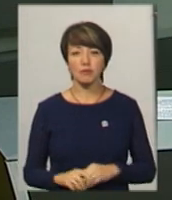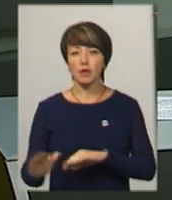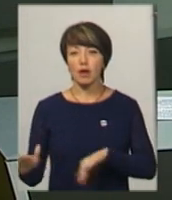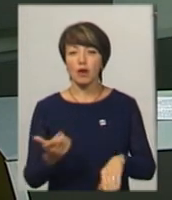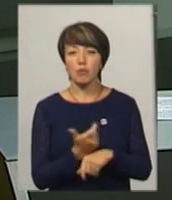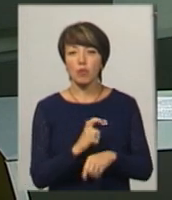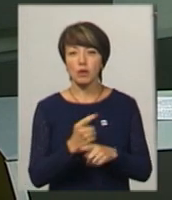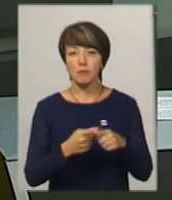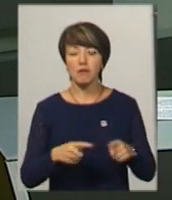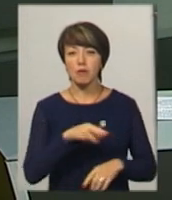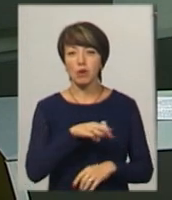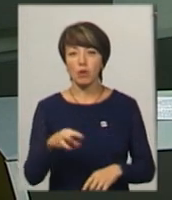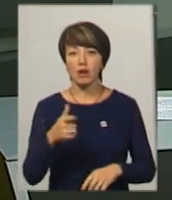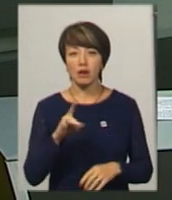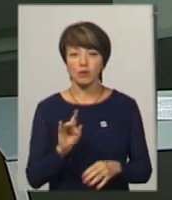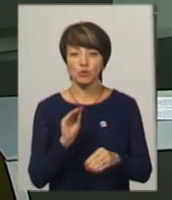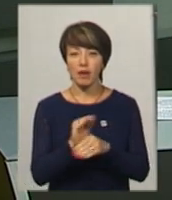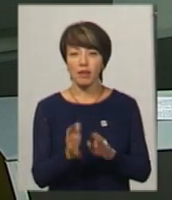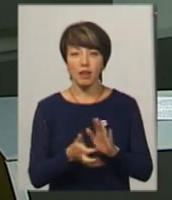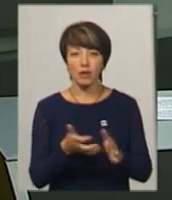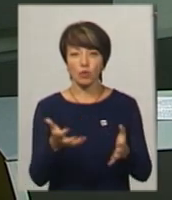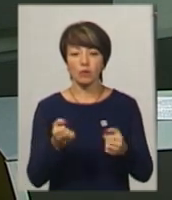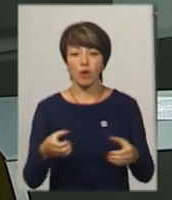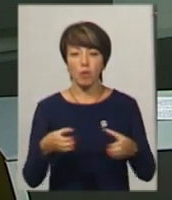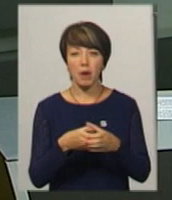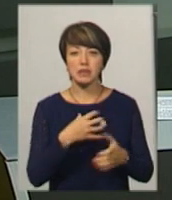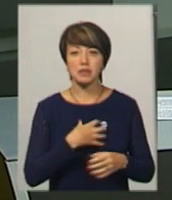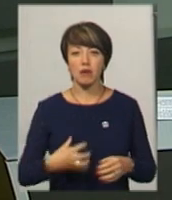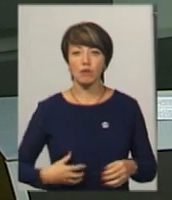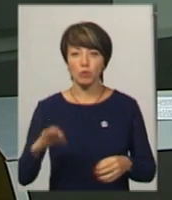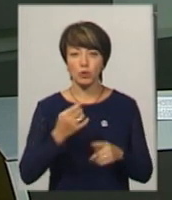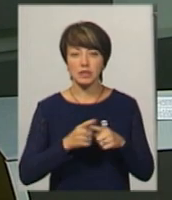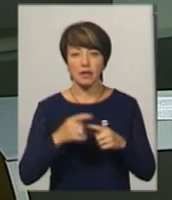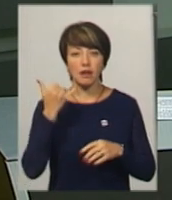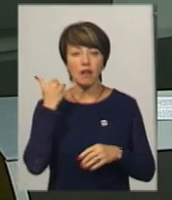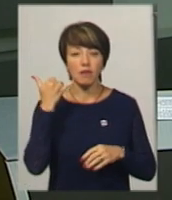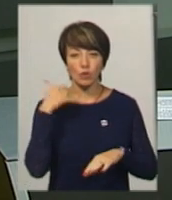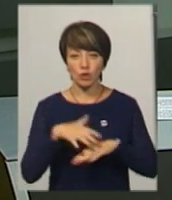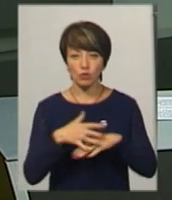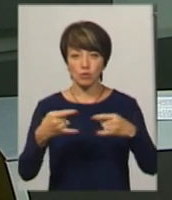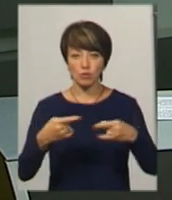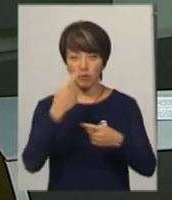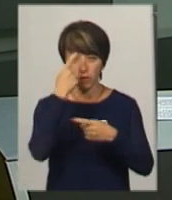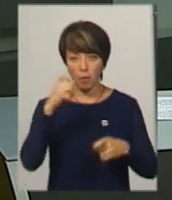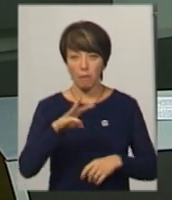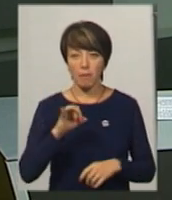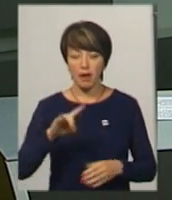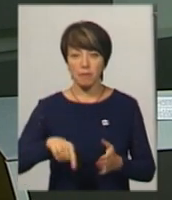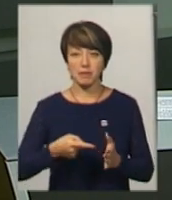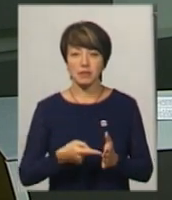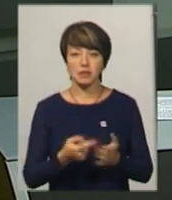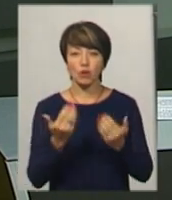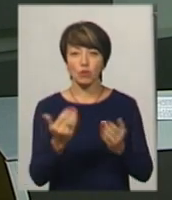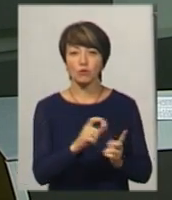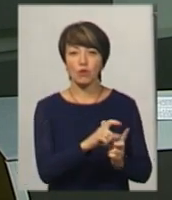Понад півмільйона гривень субвенції недоотримала громада Славути. Про це телефонним новинам на Суспільному повідомив мер міста Василь Сидор. За